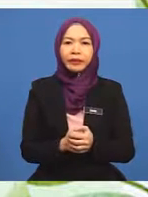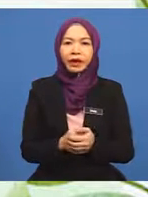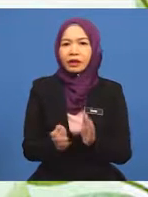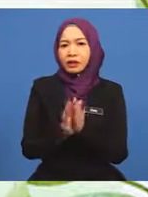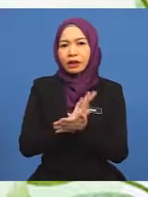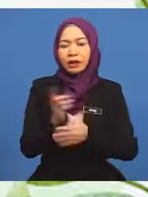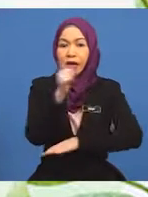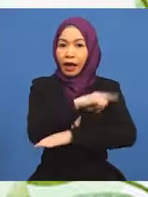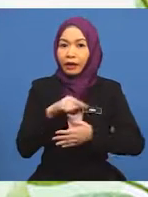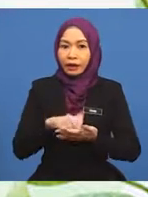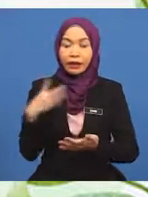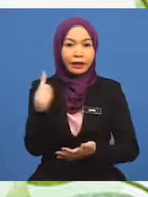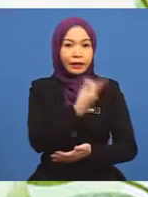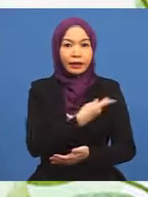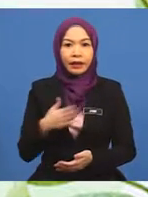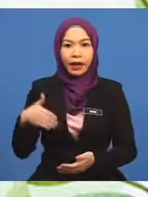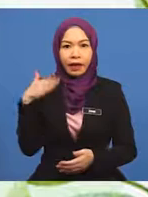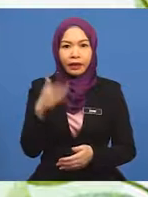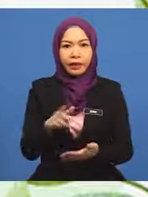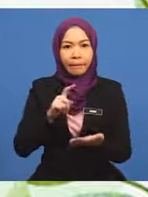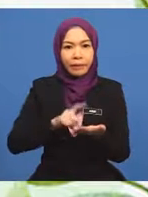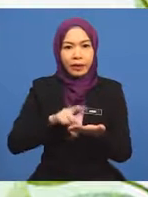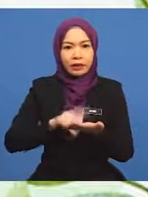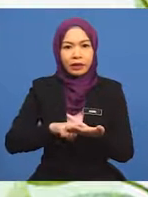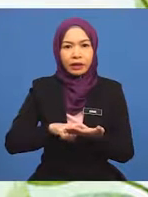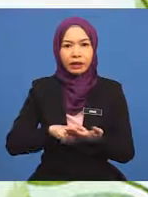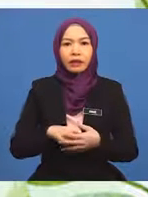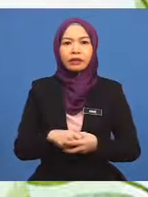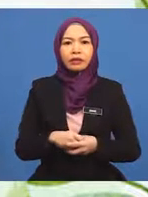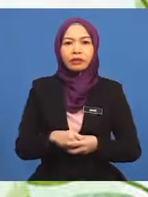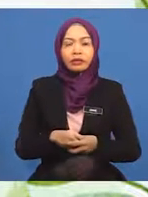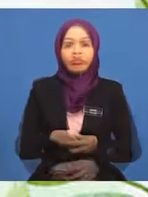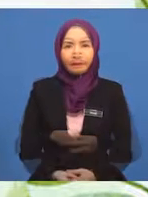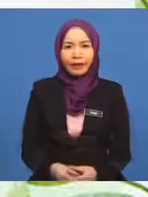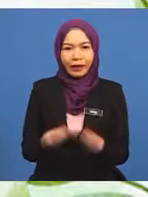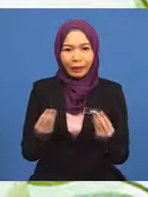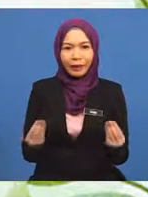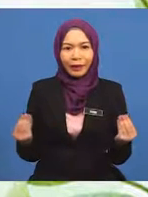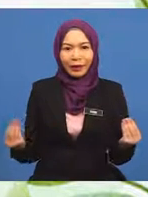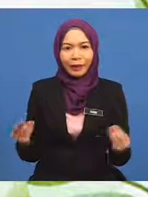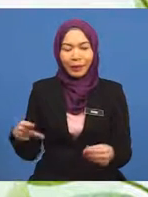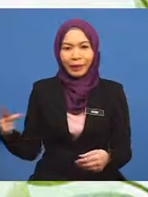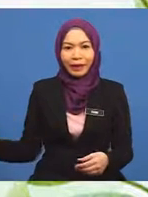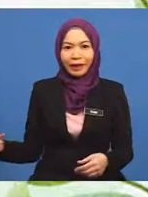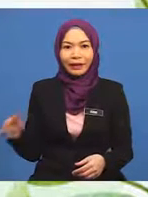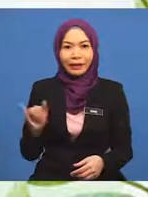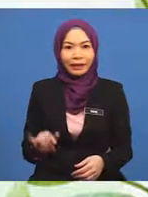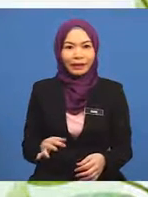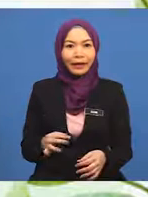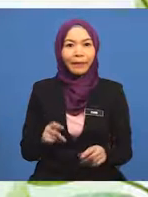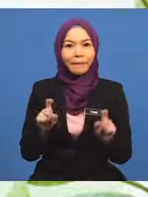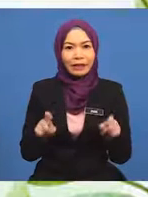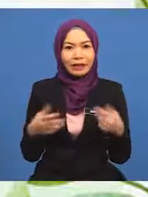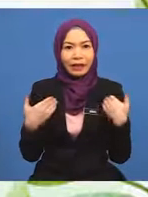hari ini, kita akan membincangkan dan menghuraikan beberapa perkara yang perlu ada